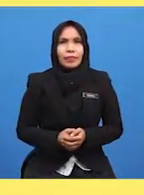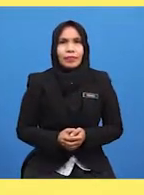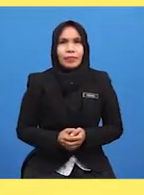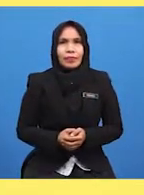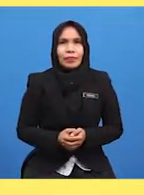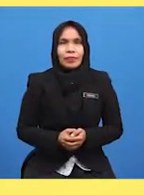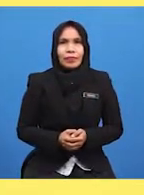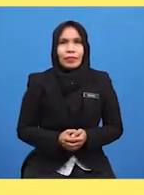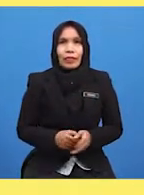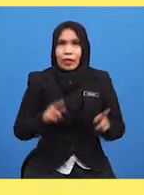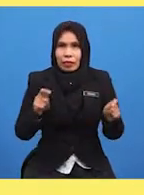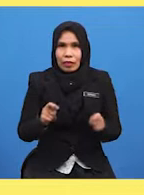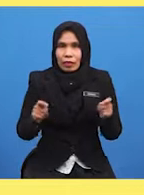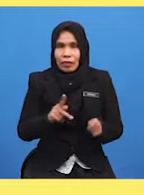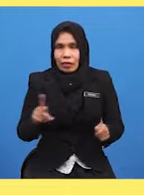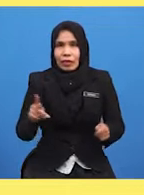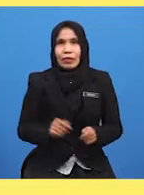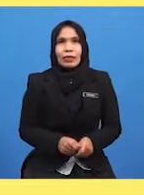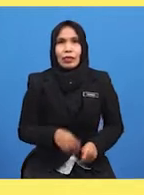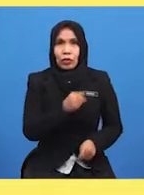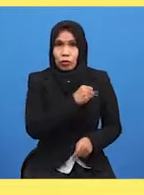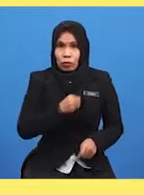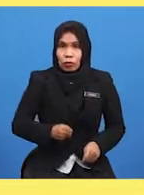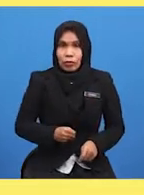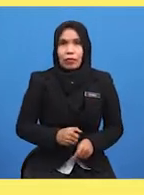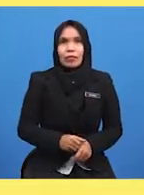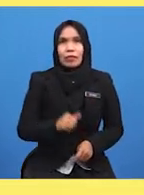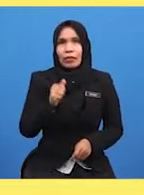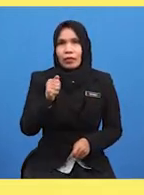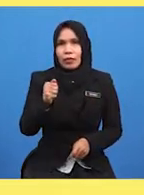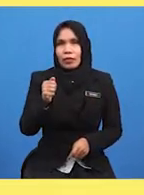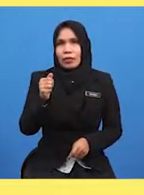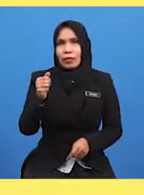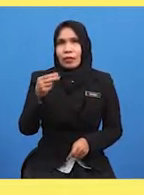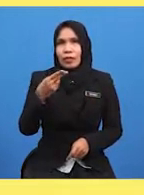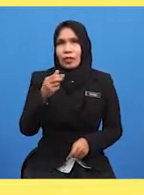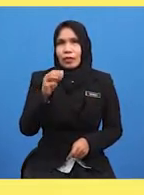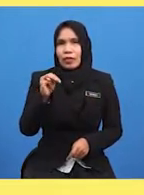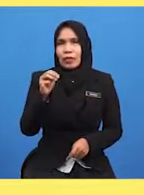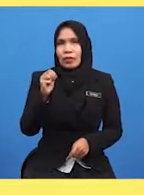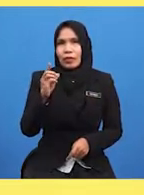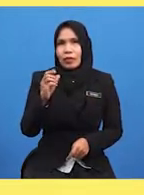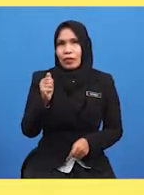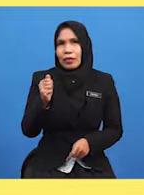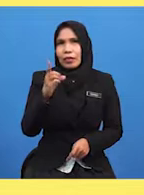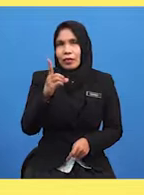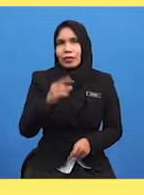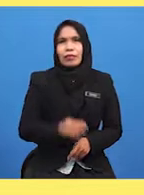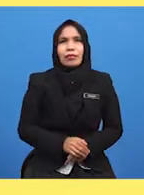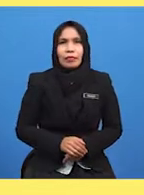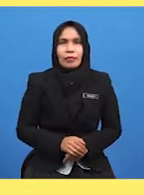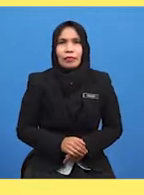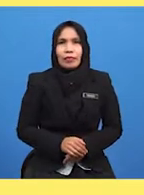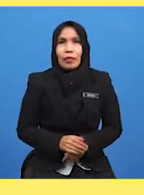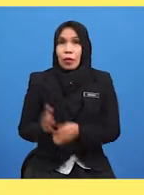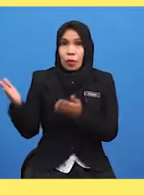tindakan Sultan Ahmad membawa masuk pelabon Prabowo Eropa dan memberikan konsesi kepada mereka tidak